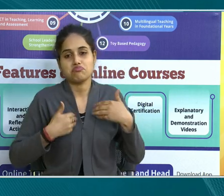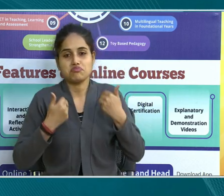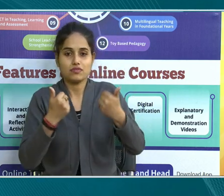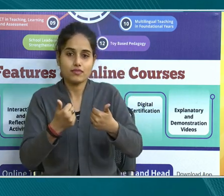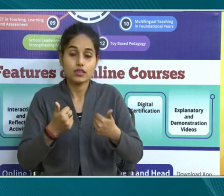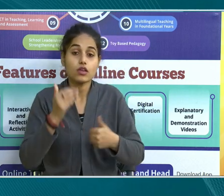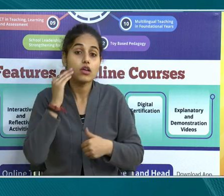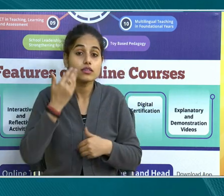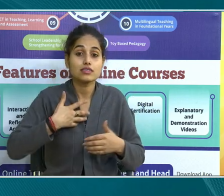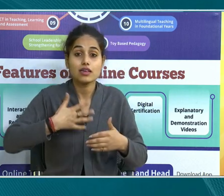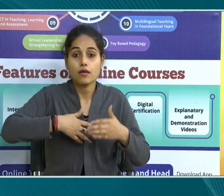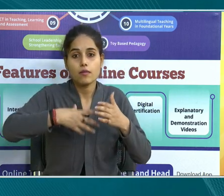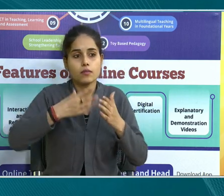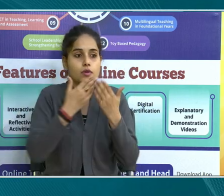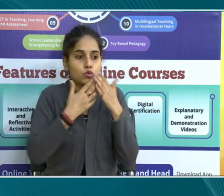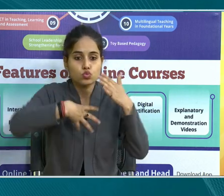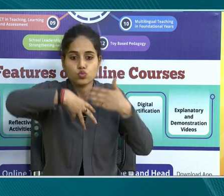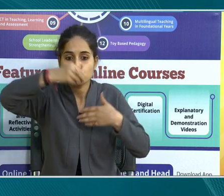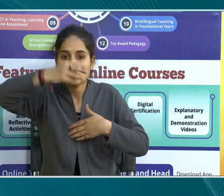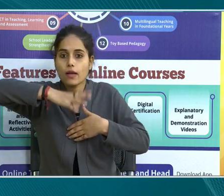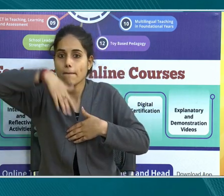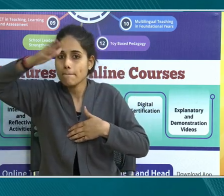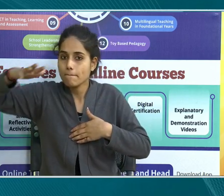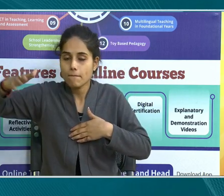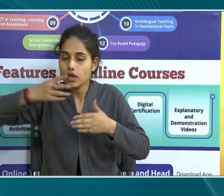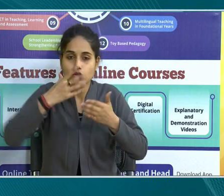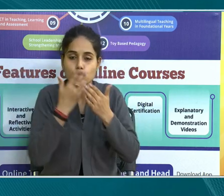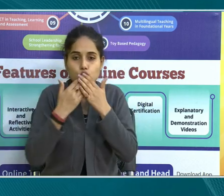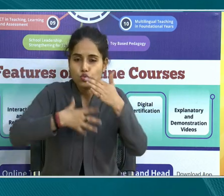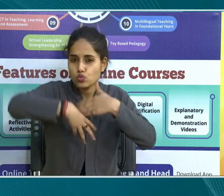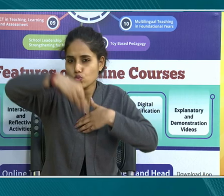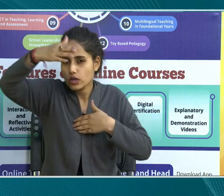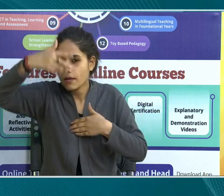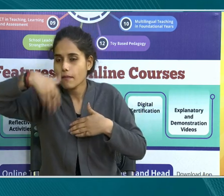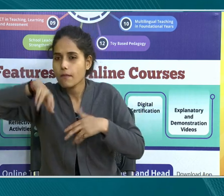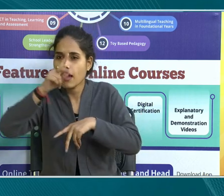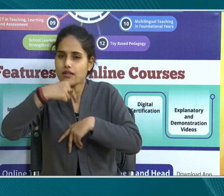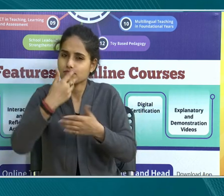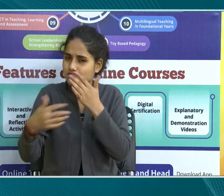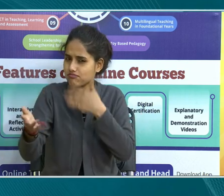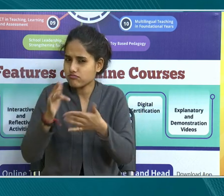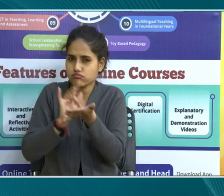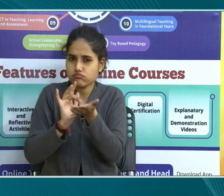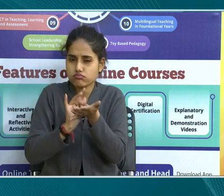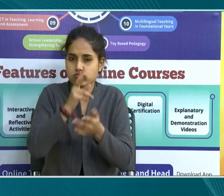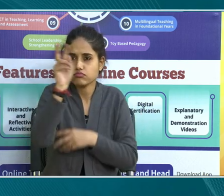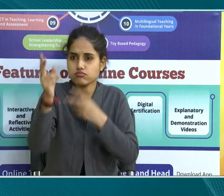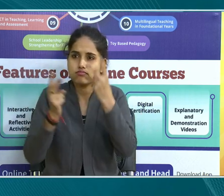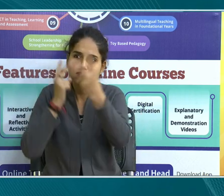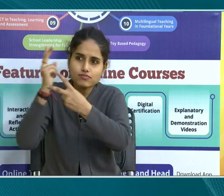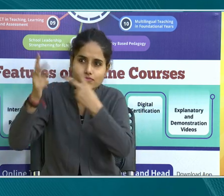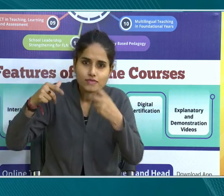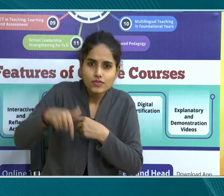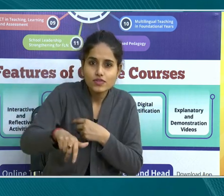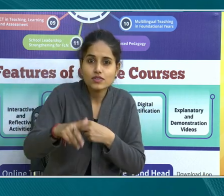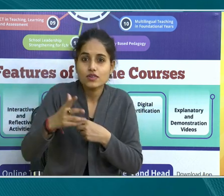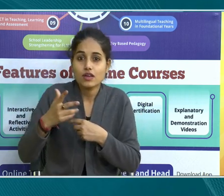एक्सकर्शन करें और एक्सपरियन्स ले तो उसमें हम अपने सारे बच्चों को एक साथ लेके जाएं उनको वेल दिखाएं